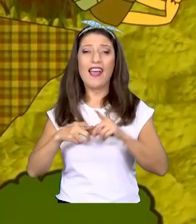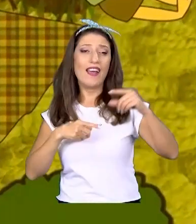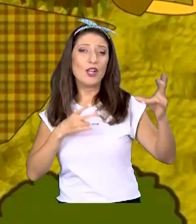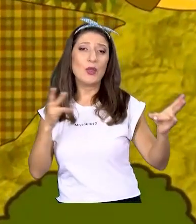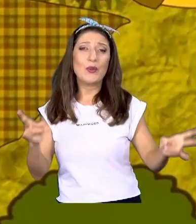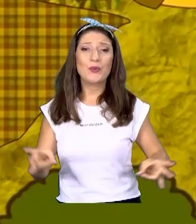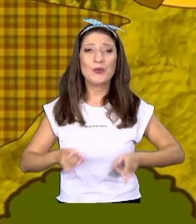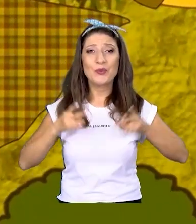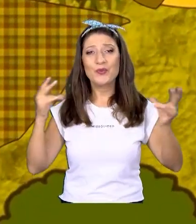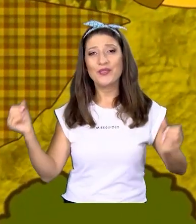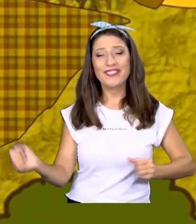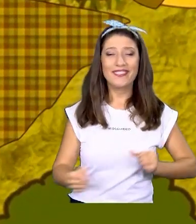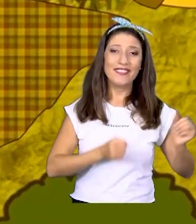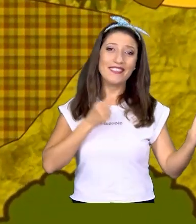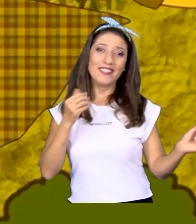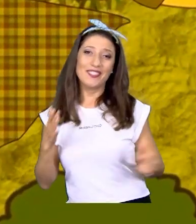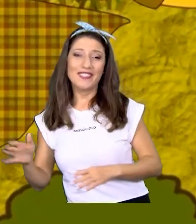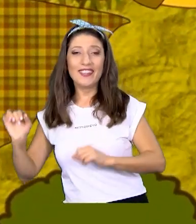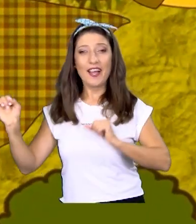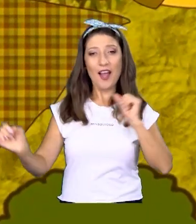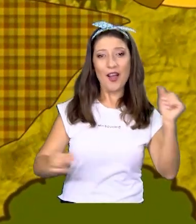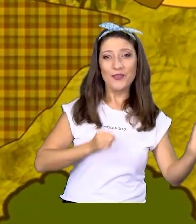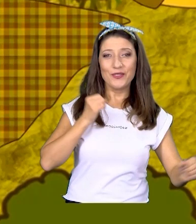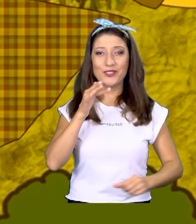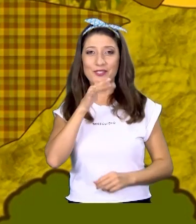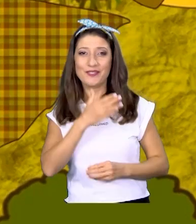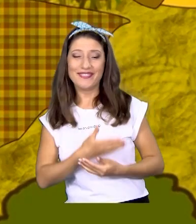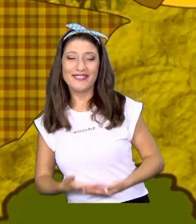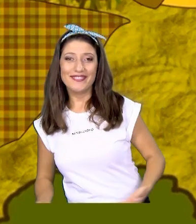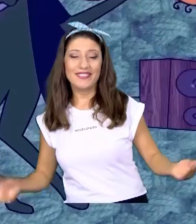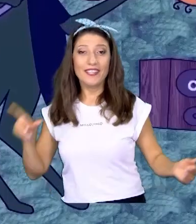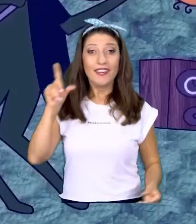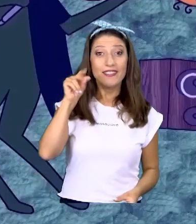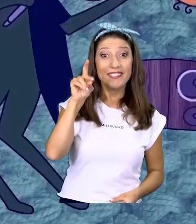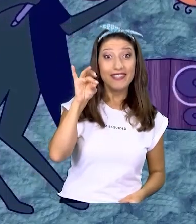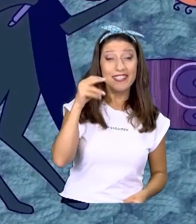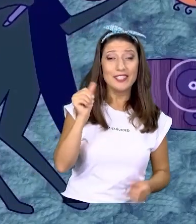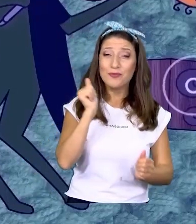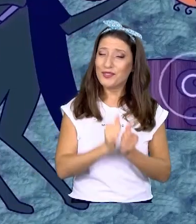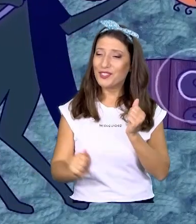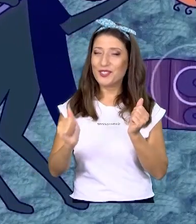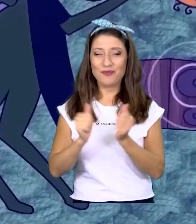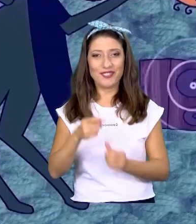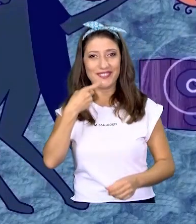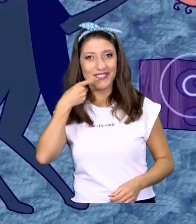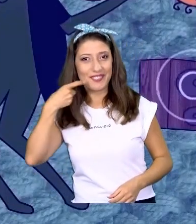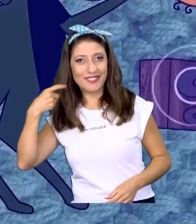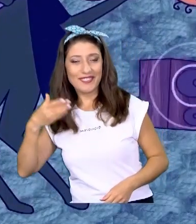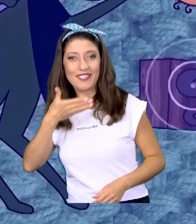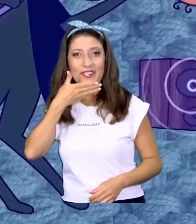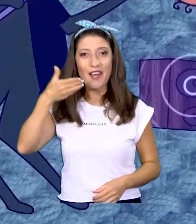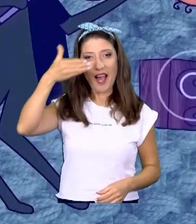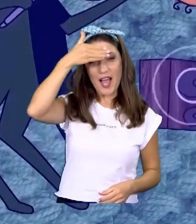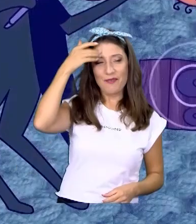տեն մեղմ ծպում, պչում է երբ զեփյուրը զով, ու ծղրիտներն են միշտ